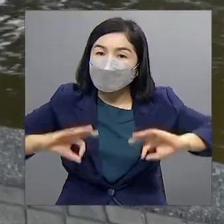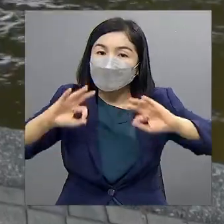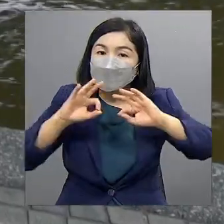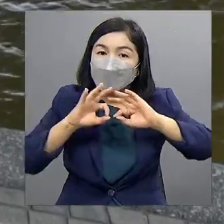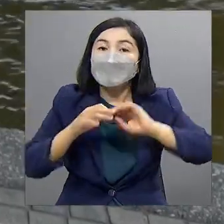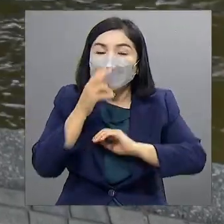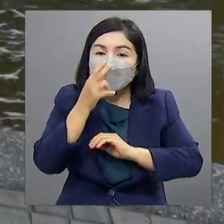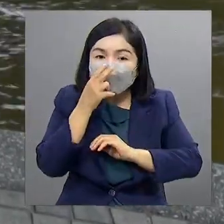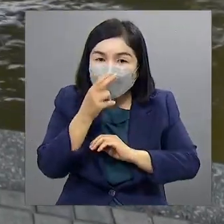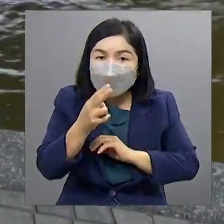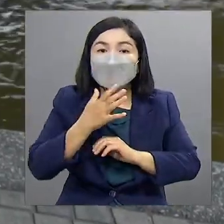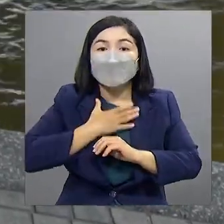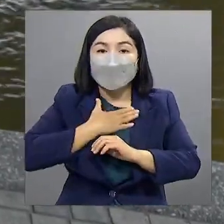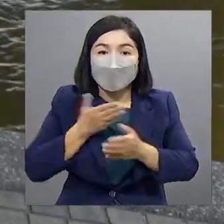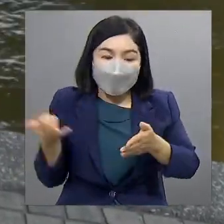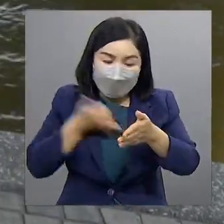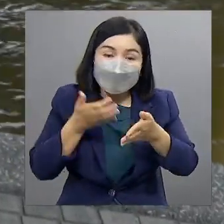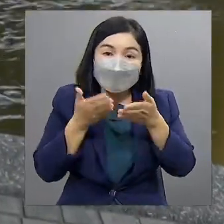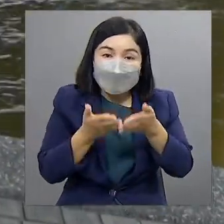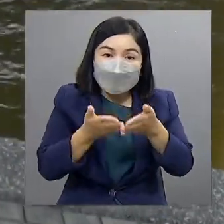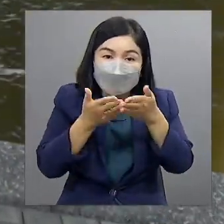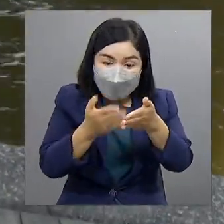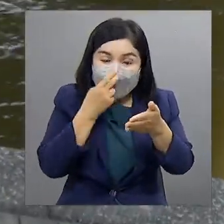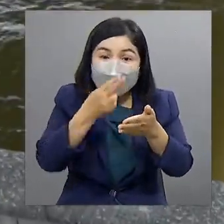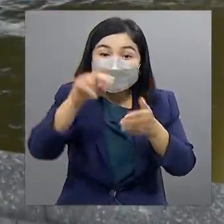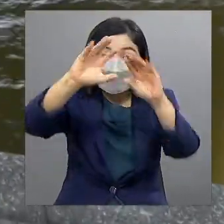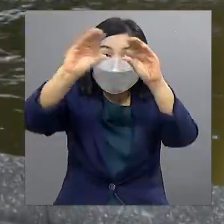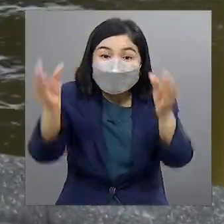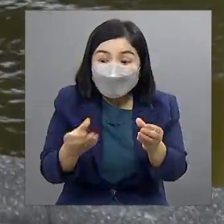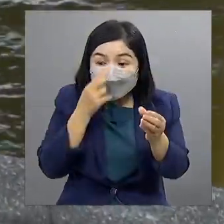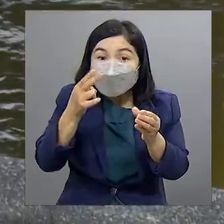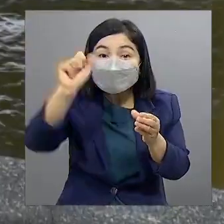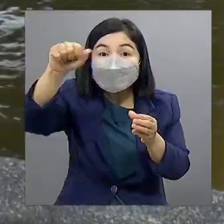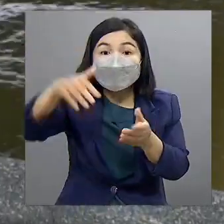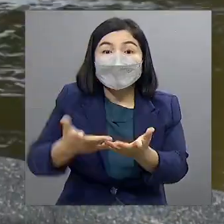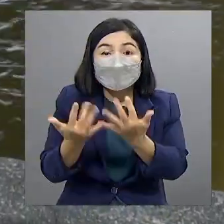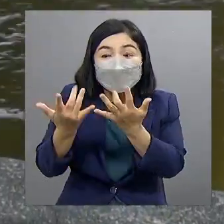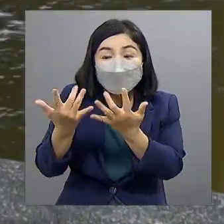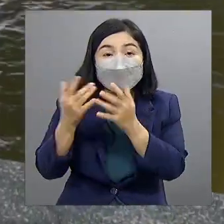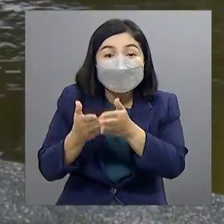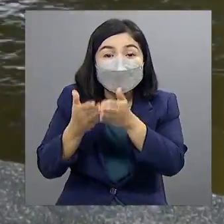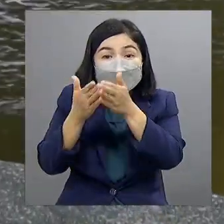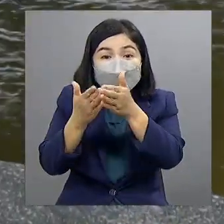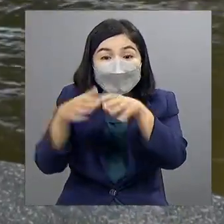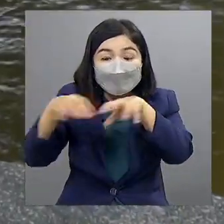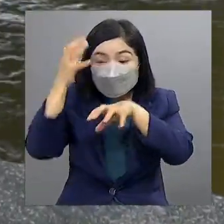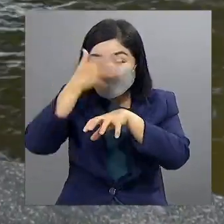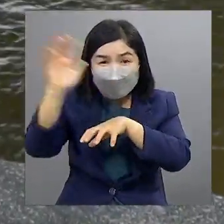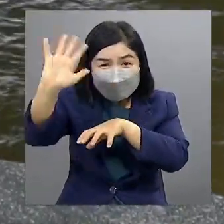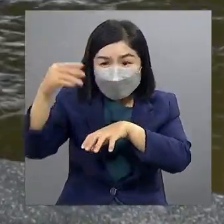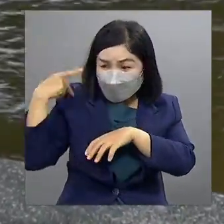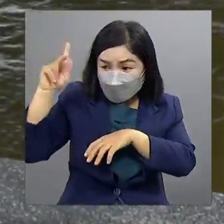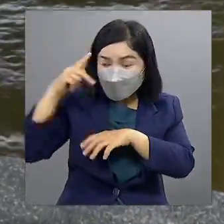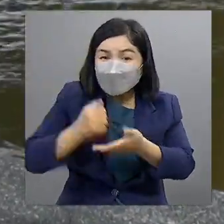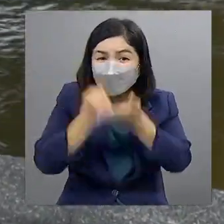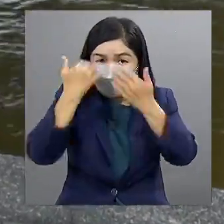ลงเรือเนาะมันทุกเรือจะต้องมีแบบนี้ อยู่ที่โป๊ะที่เรือก็จะมี ไม่ได้มีไว้ประดับมีเอาไว้ใช้งานจริงๆ ไม่ใช่ของโชว์ นะคะ